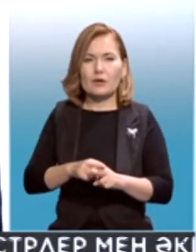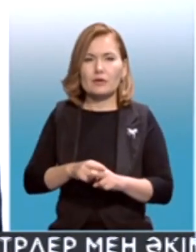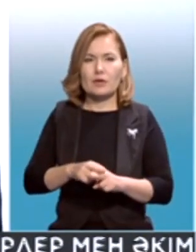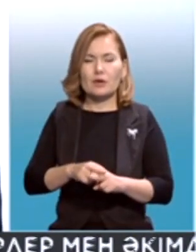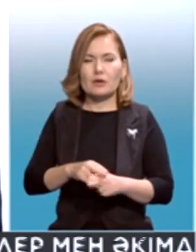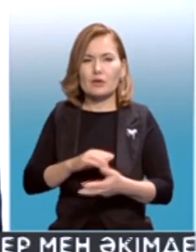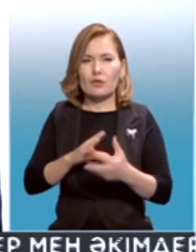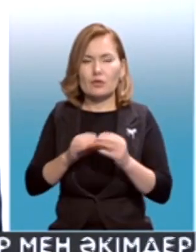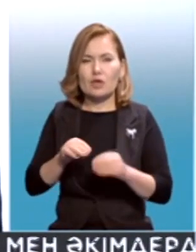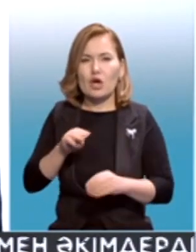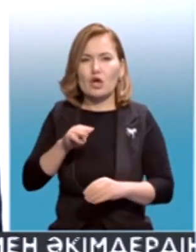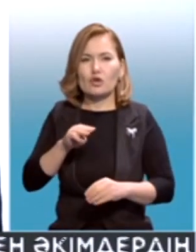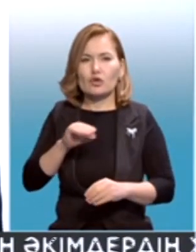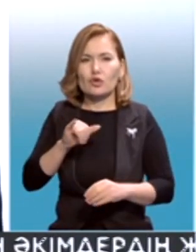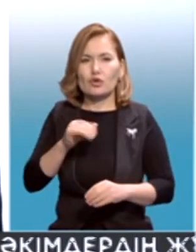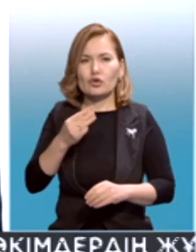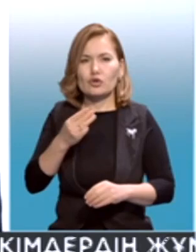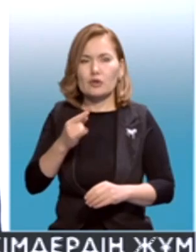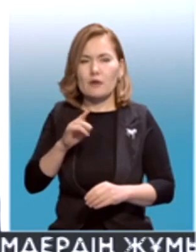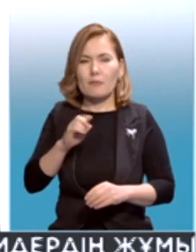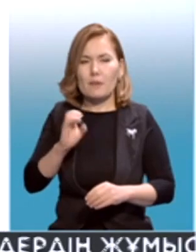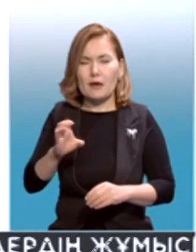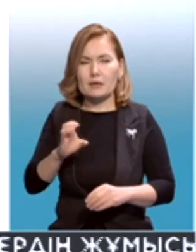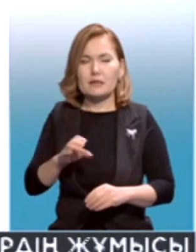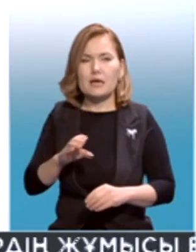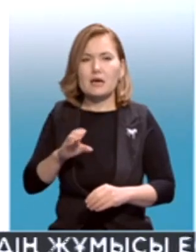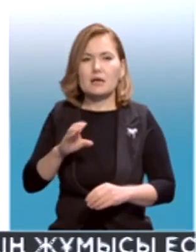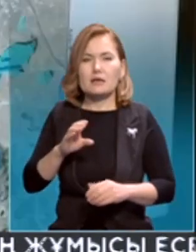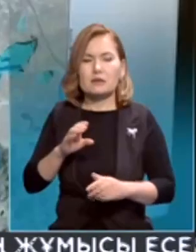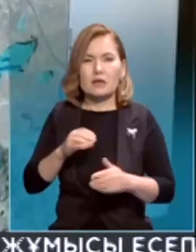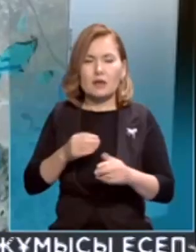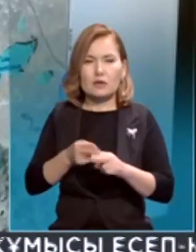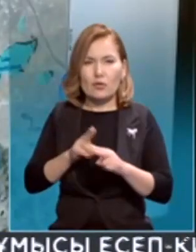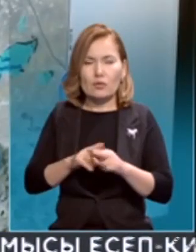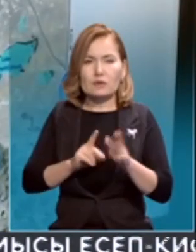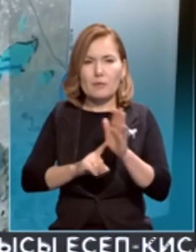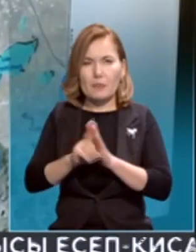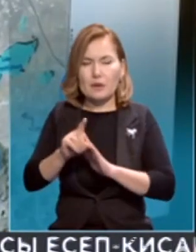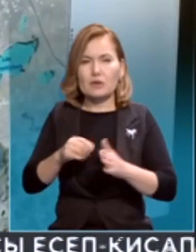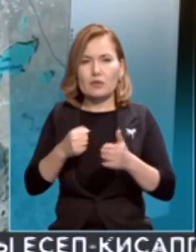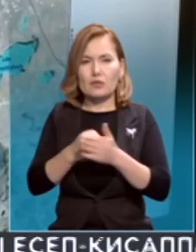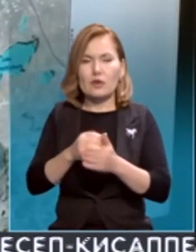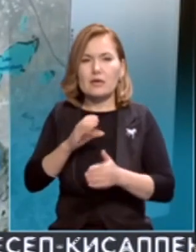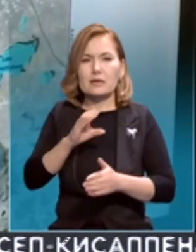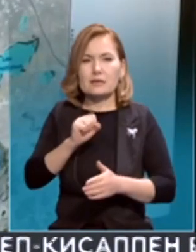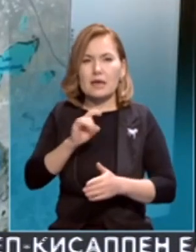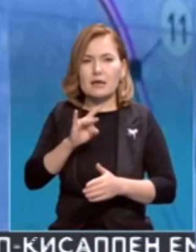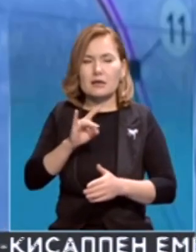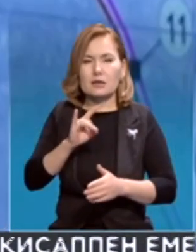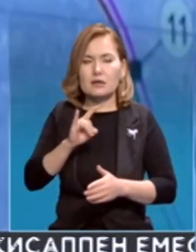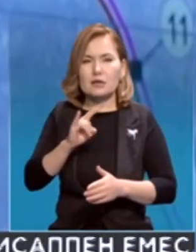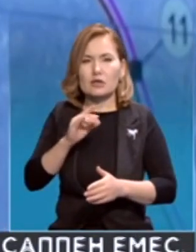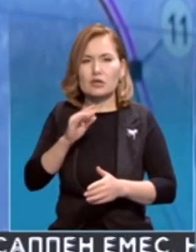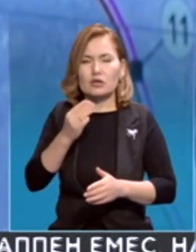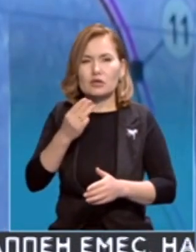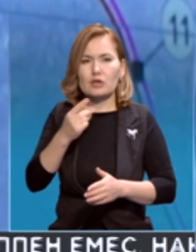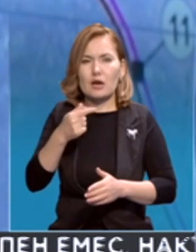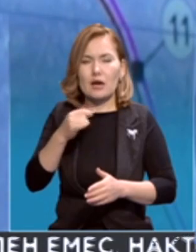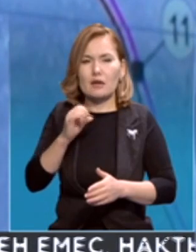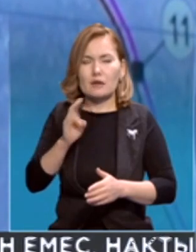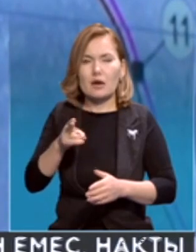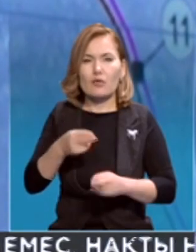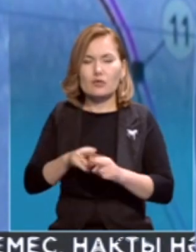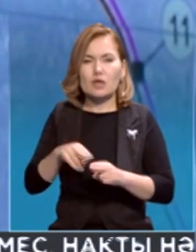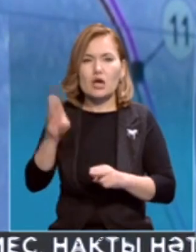тұщы бас көлінен арман қарай Саршығанаққа, Саршығанақ каналы арқылы қайтадан сол жаға Саршығанақ бұғазына суды апару